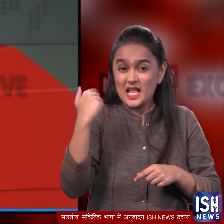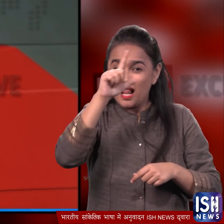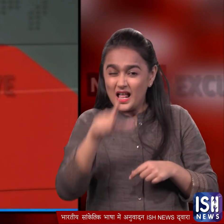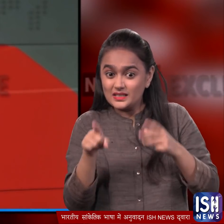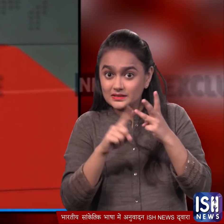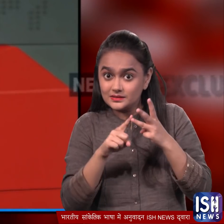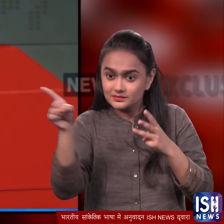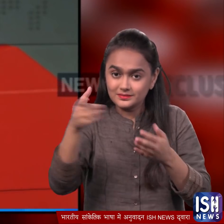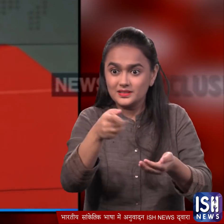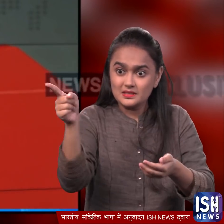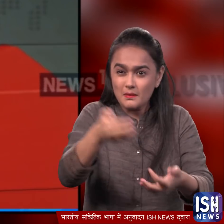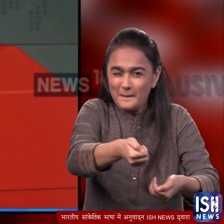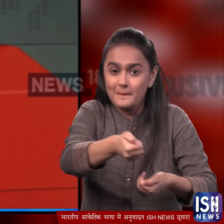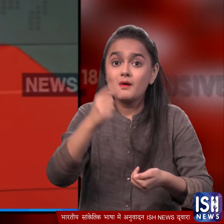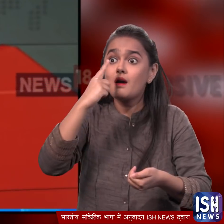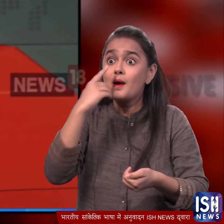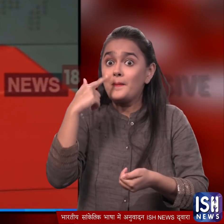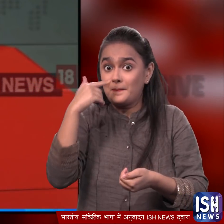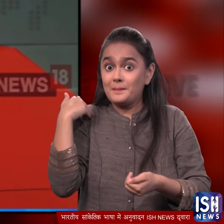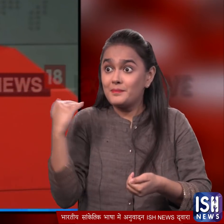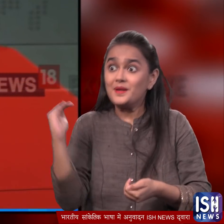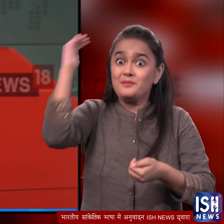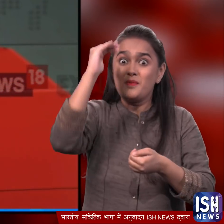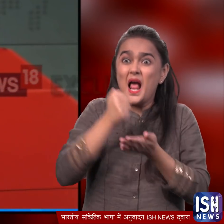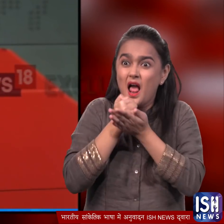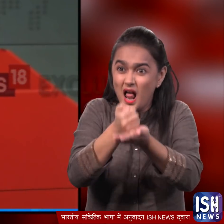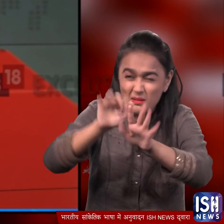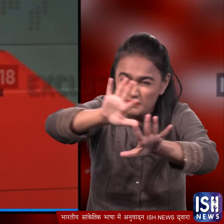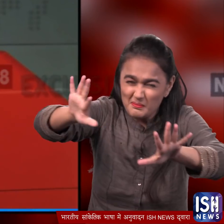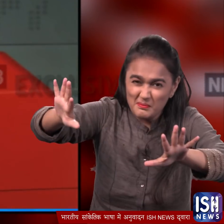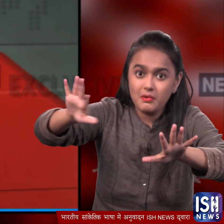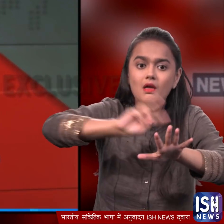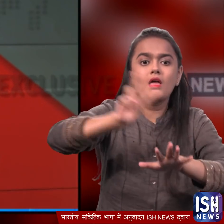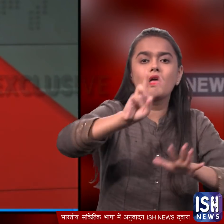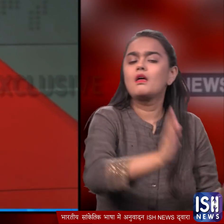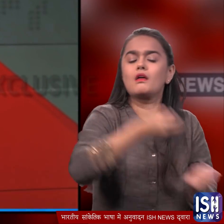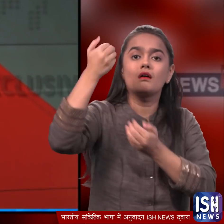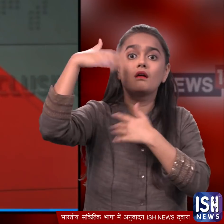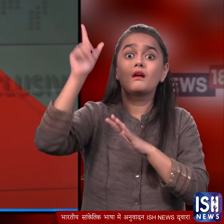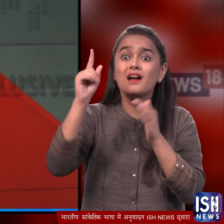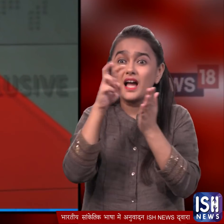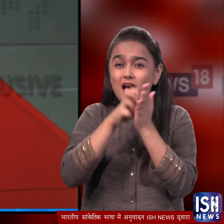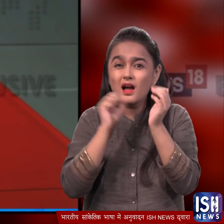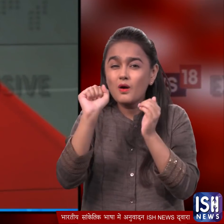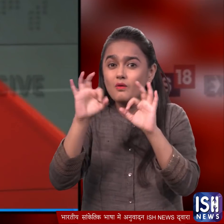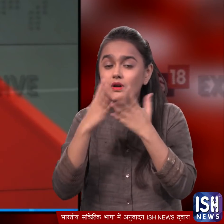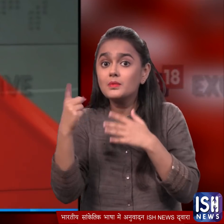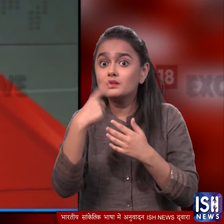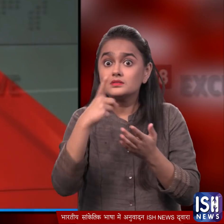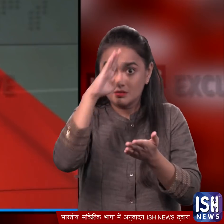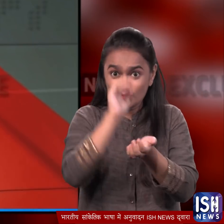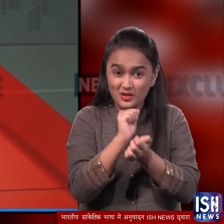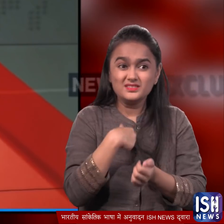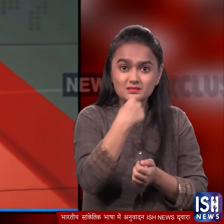ने पहले उसकी छोटी बहन को खींचा, जिसे छुड़ाने गई लड़की खुद उनके चंगुल में फंस गई, जिससे भड़के गांव वालों ने आरोप लगाया कि पुलिस